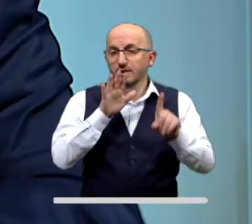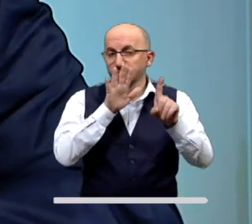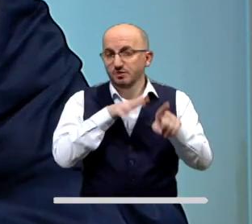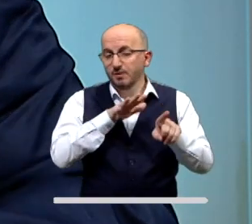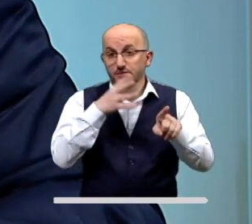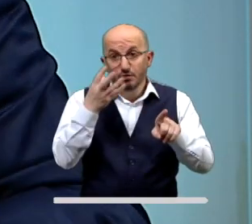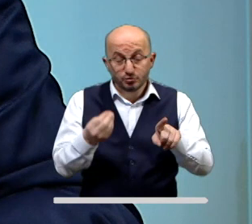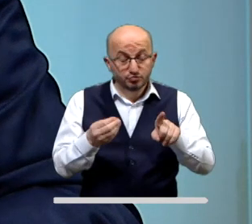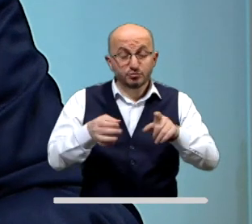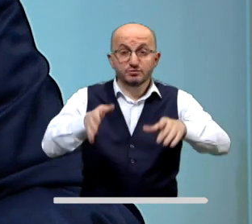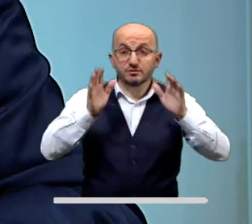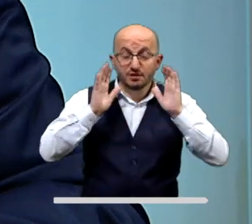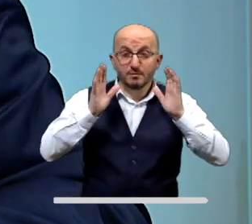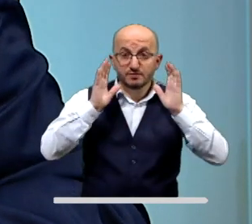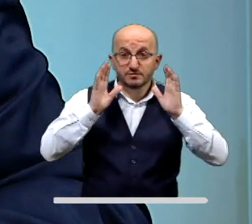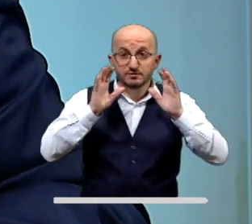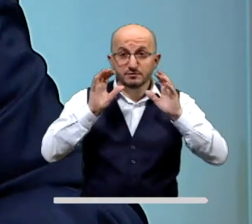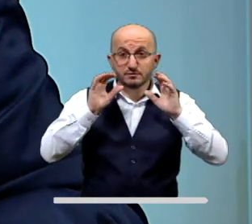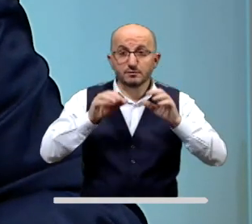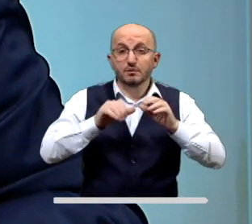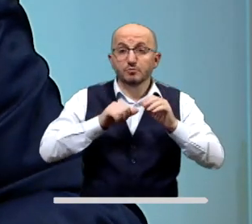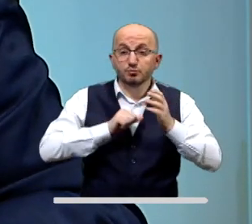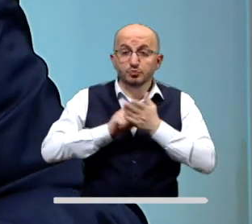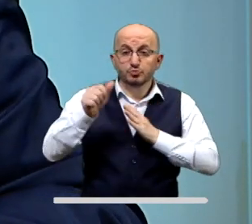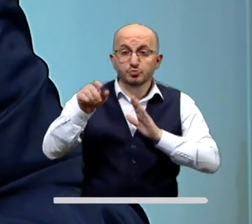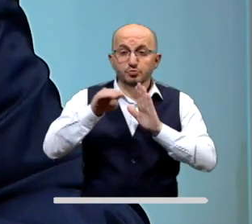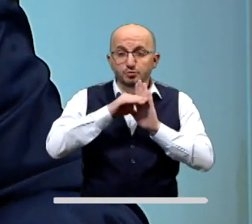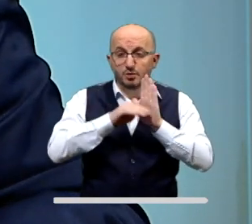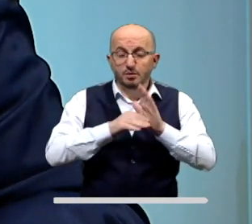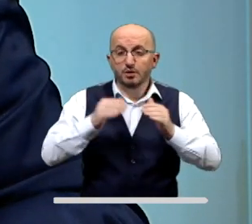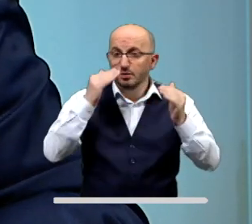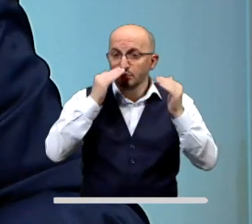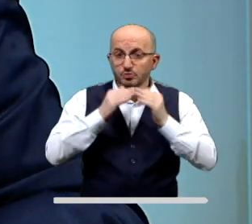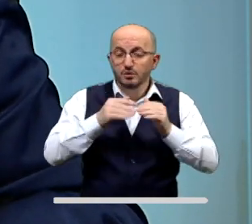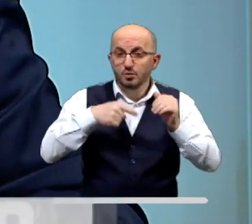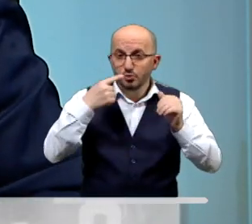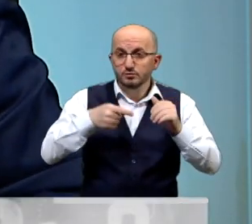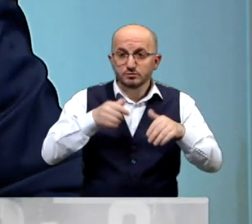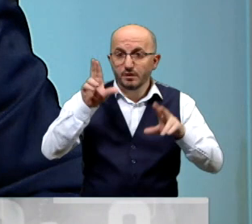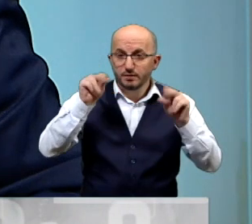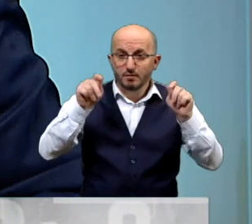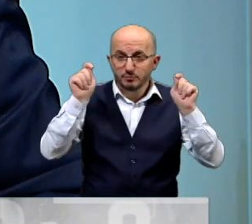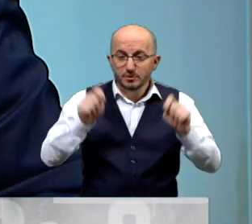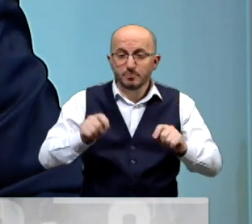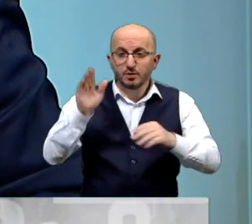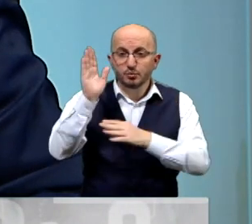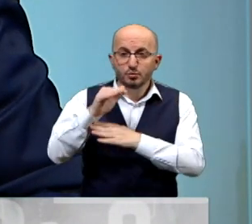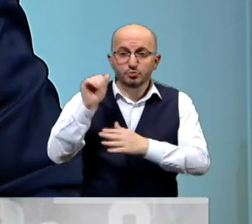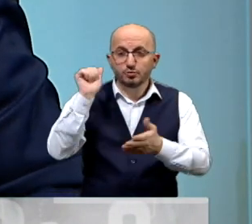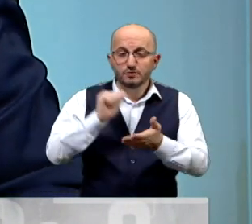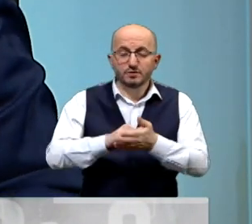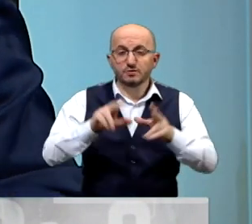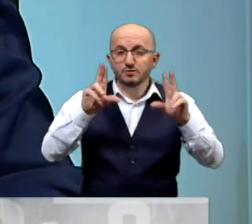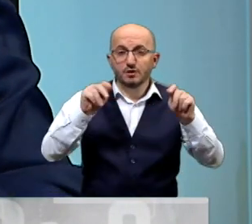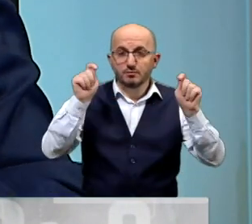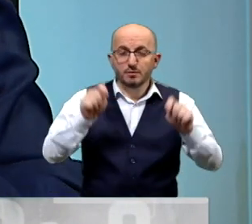namazı bütün rükünlerine uyarak kıraatını tam yaparak Efendim rükûnun secdesini tam